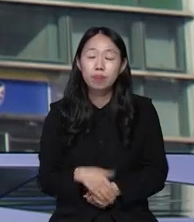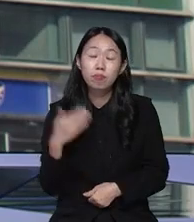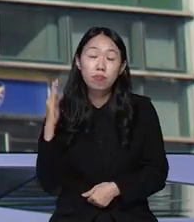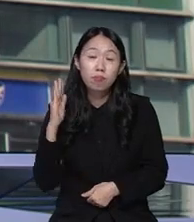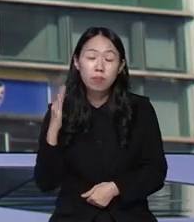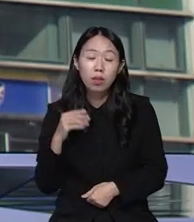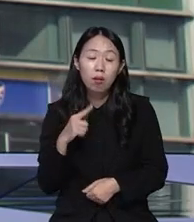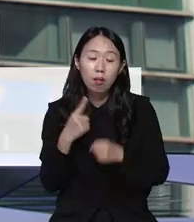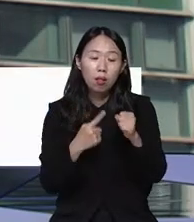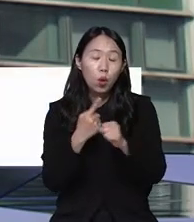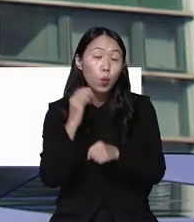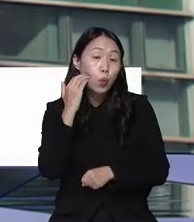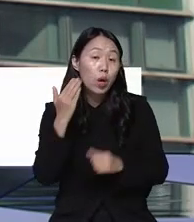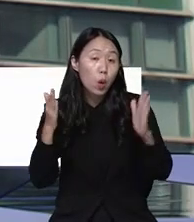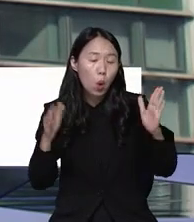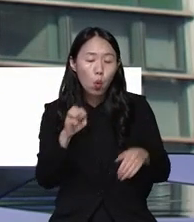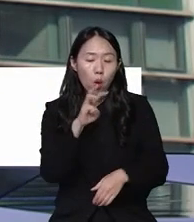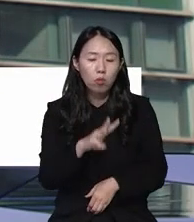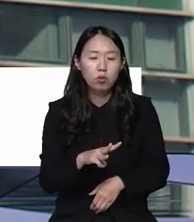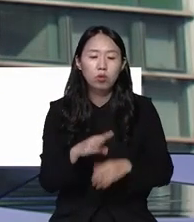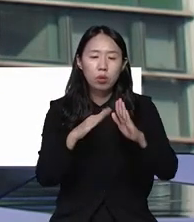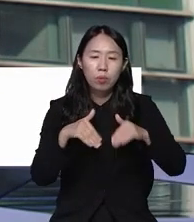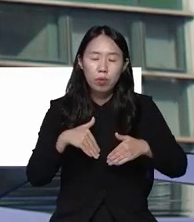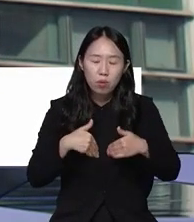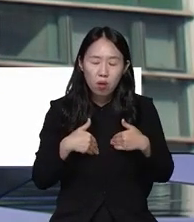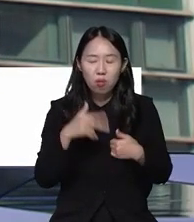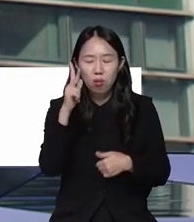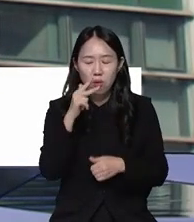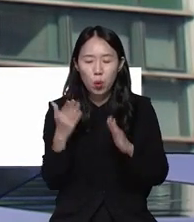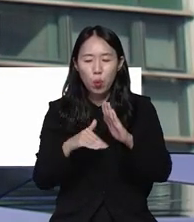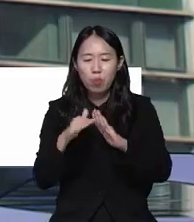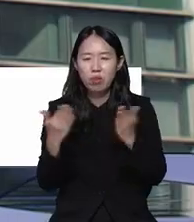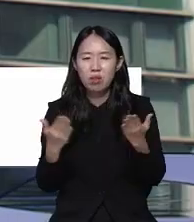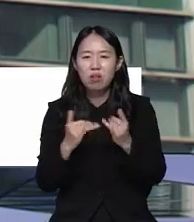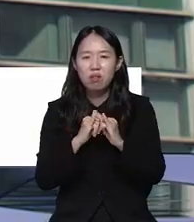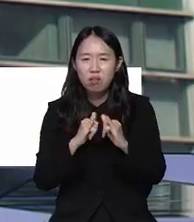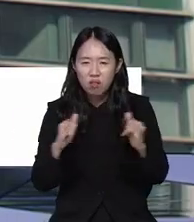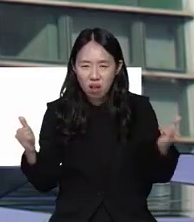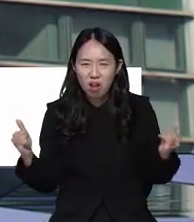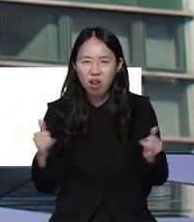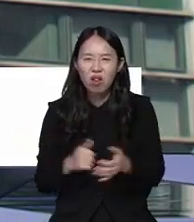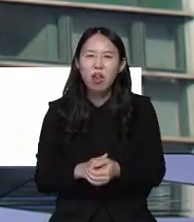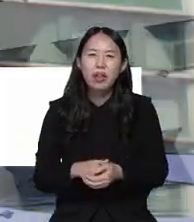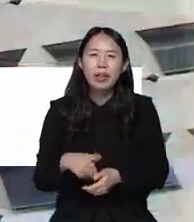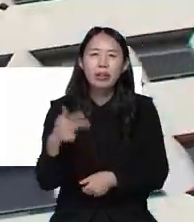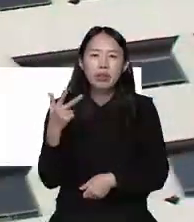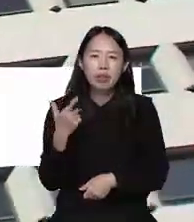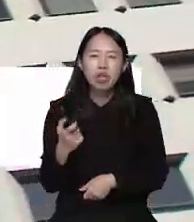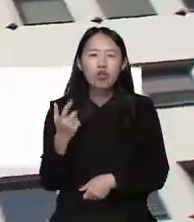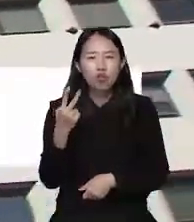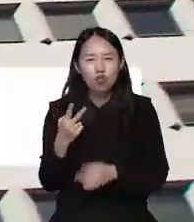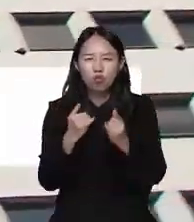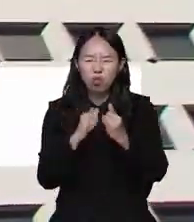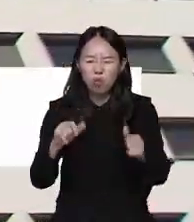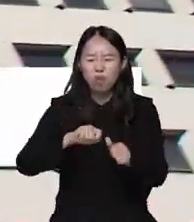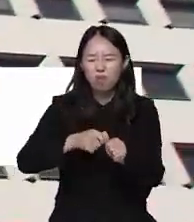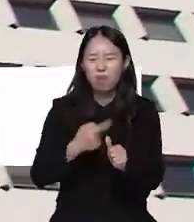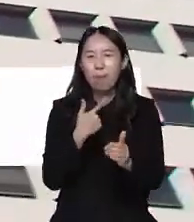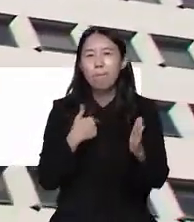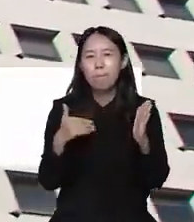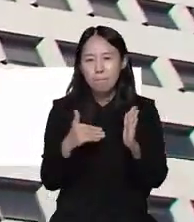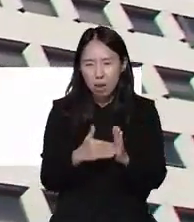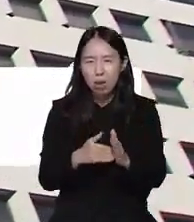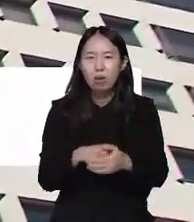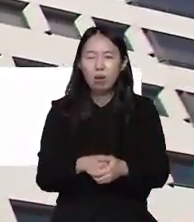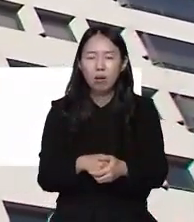최근 1년 9개월 동안 광주 전남 경찰 공무원 62명이 징계를 받은 것으로 나타났습니다. 국회